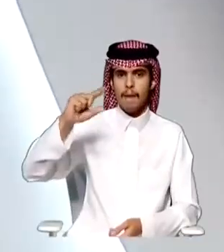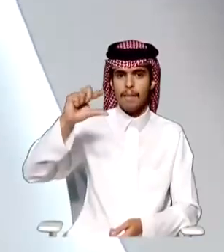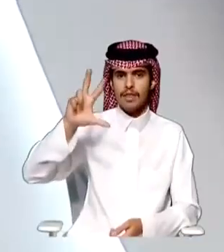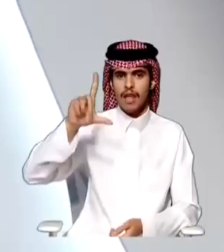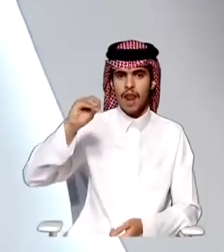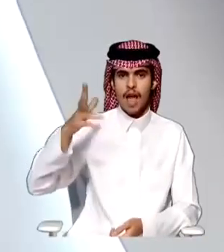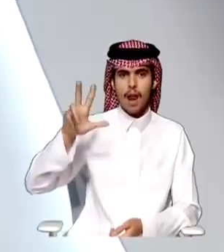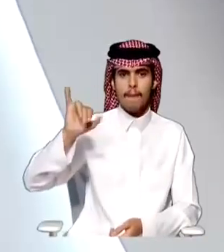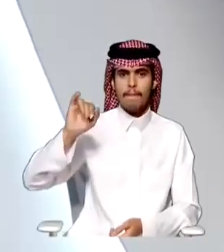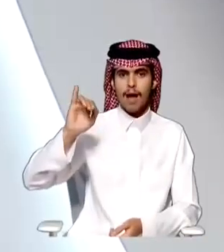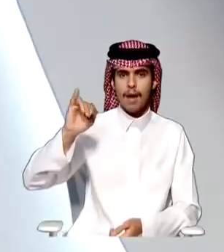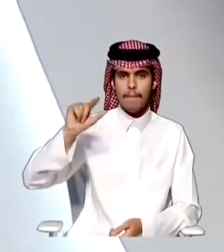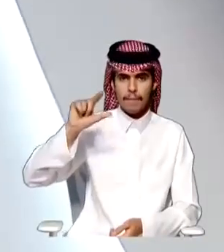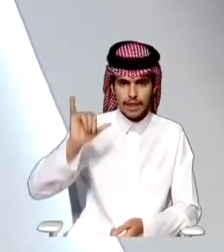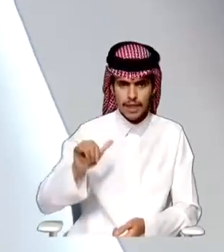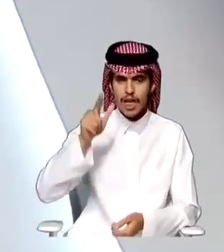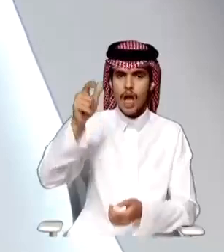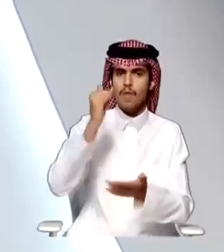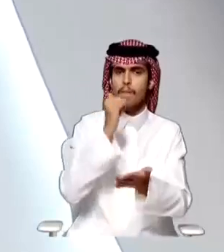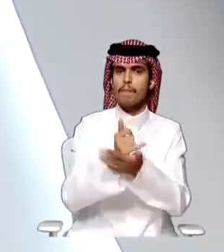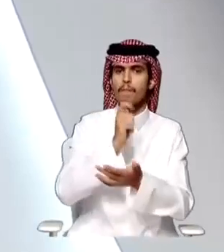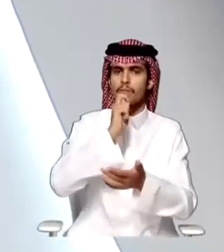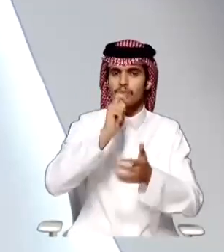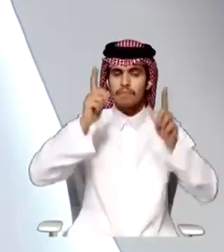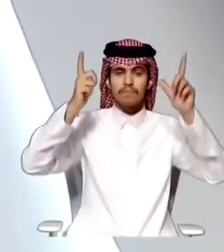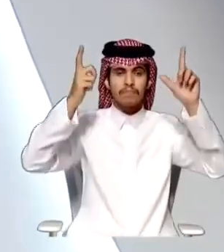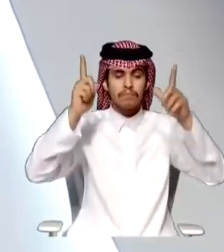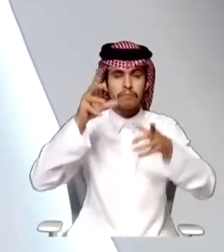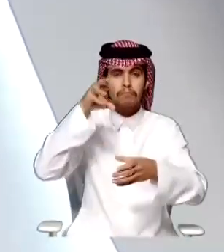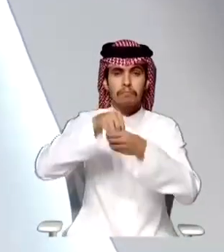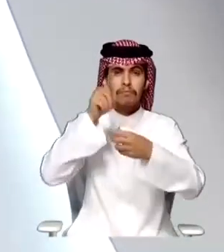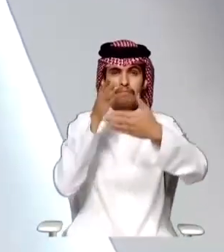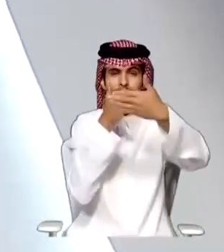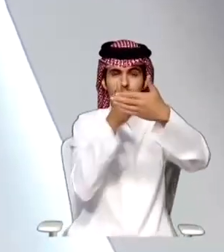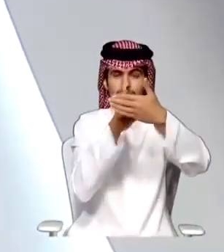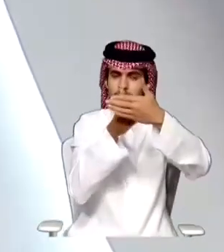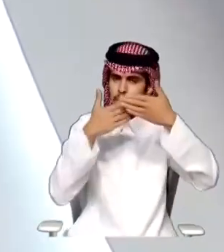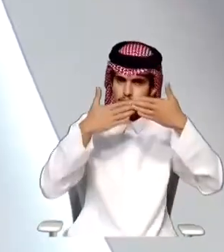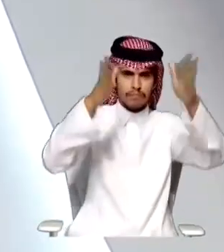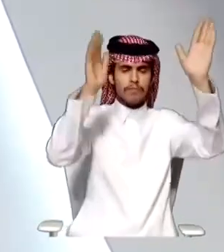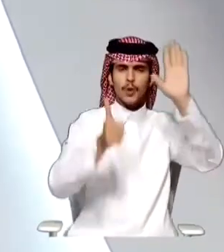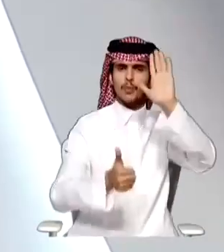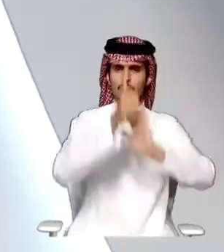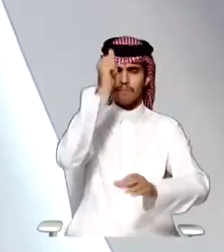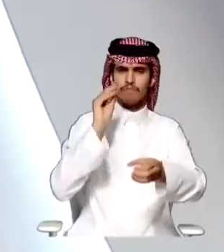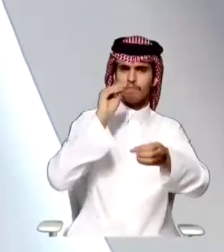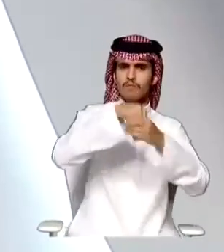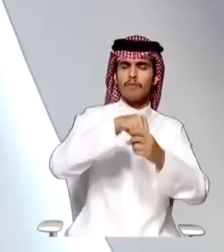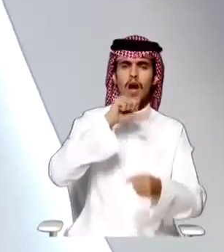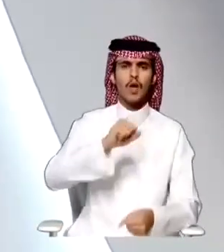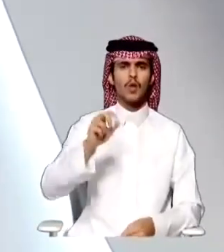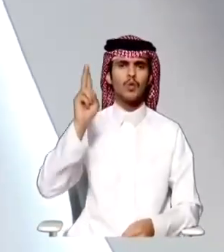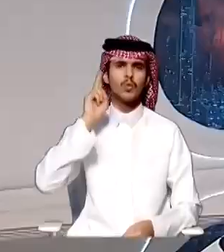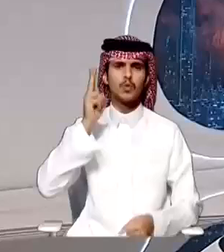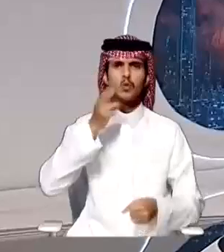تلفزيوني اصم وكسر حاجز الاعاقه وتصدى لتوعيه اقرانه من الصم في